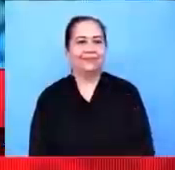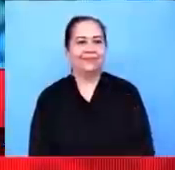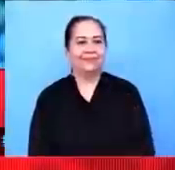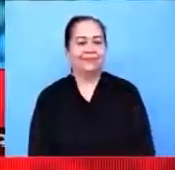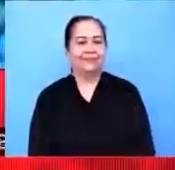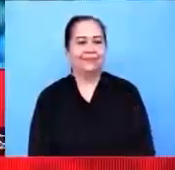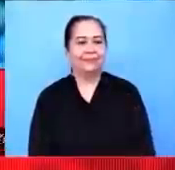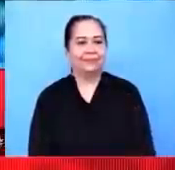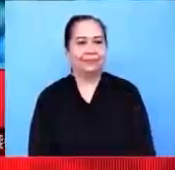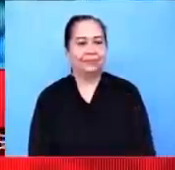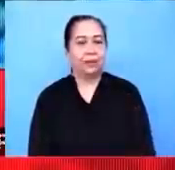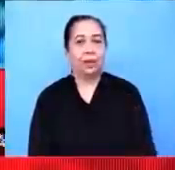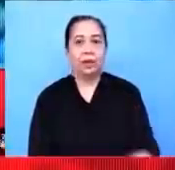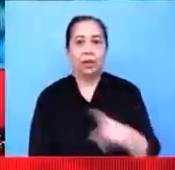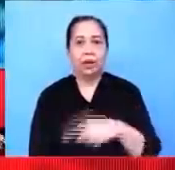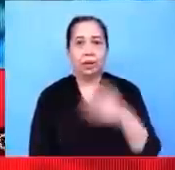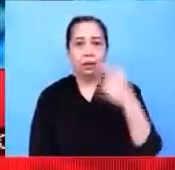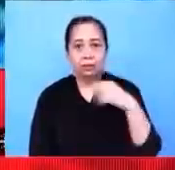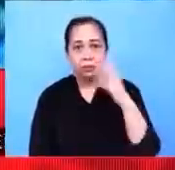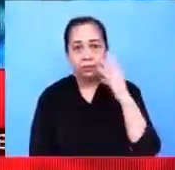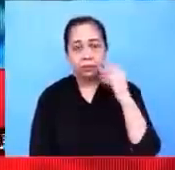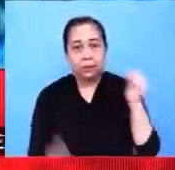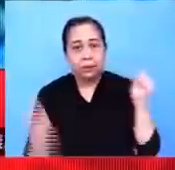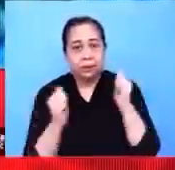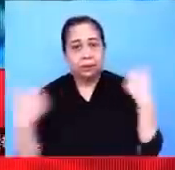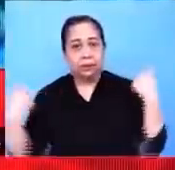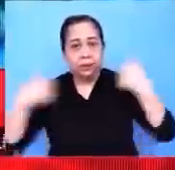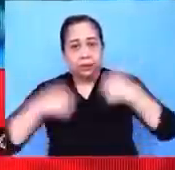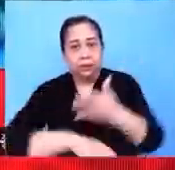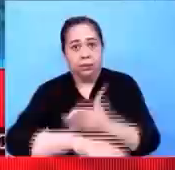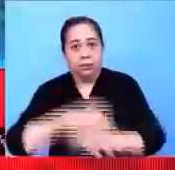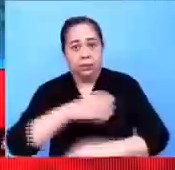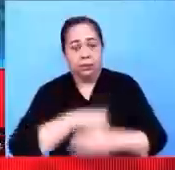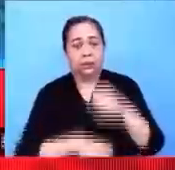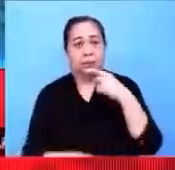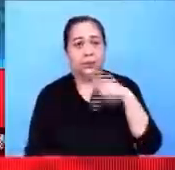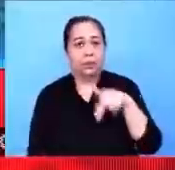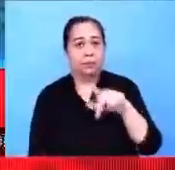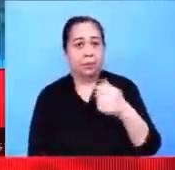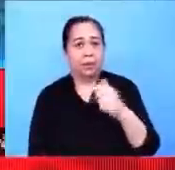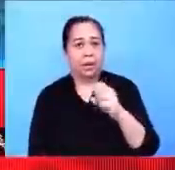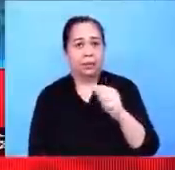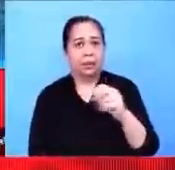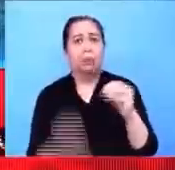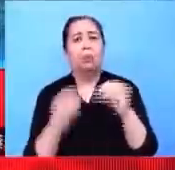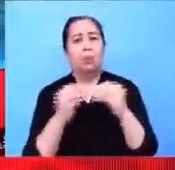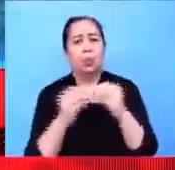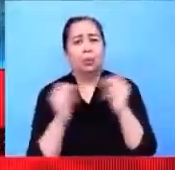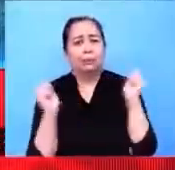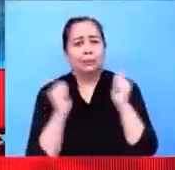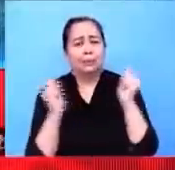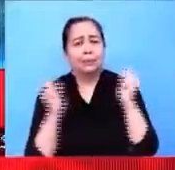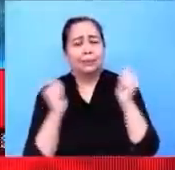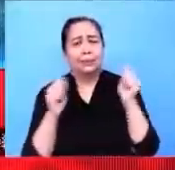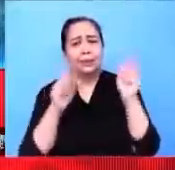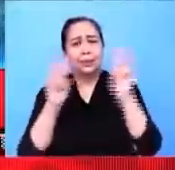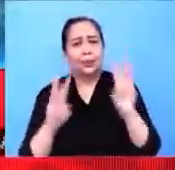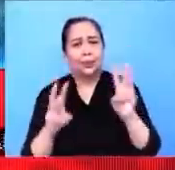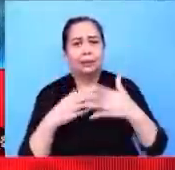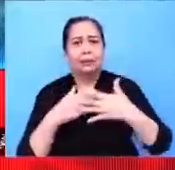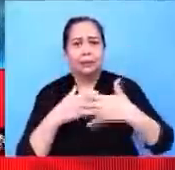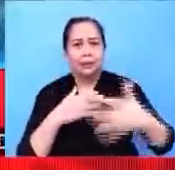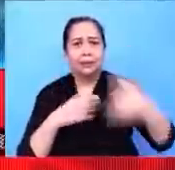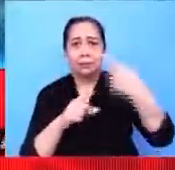kapatid, lagi na ba kayong naka-jacket ngayon? Sabi ng Pag-asa, mas lalamig pa ang panahon sa mga susunod na buwan.